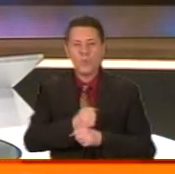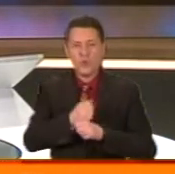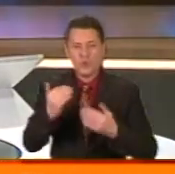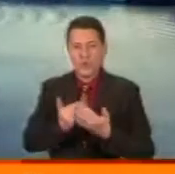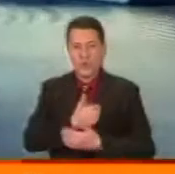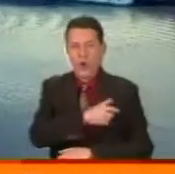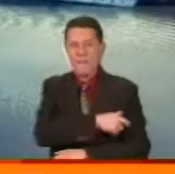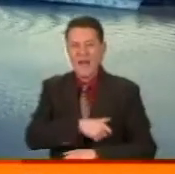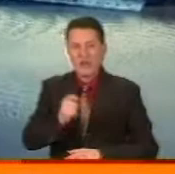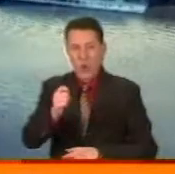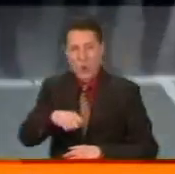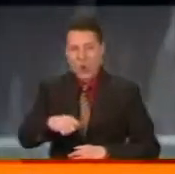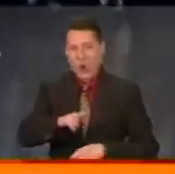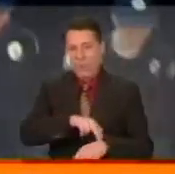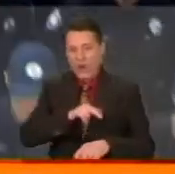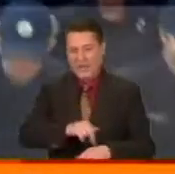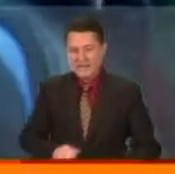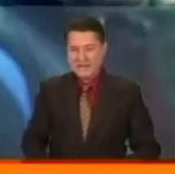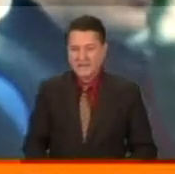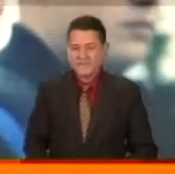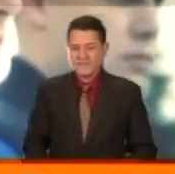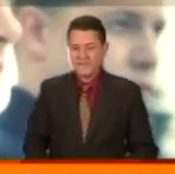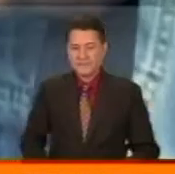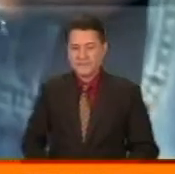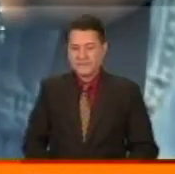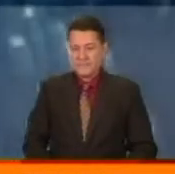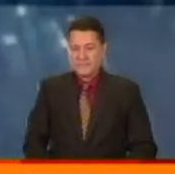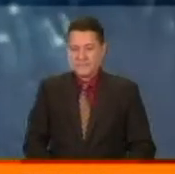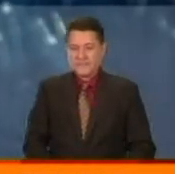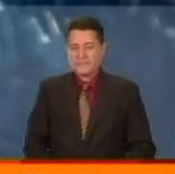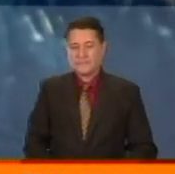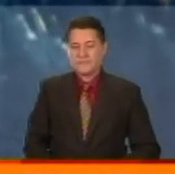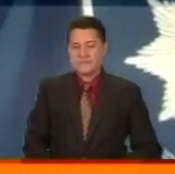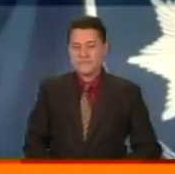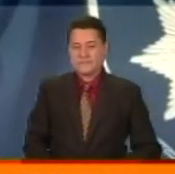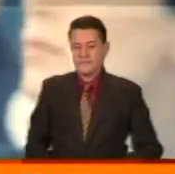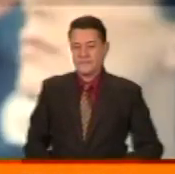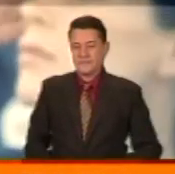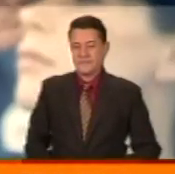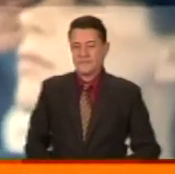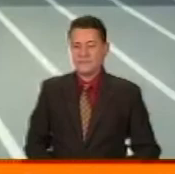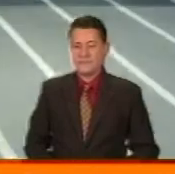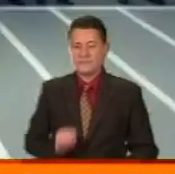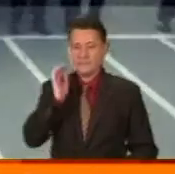поліції. Сьогодні відбувся перший випуск нової патрульної служби. І впевнені в собі.